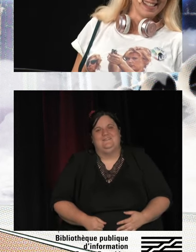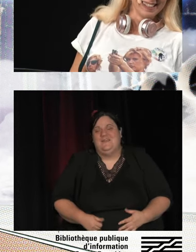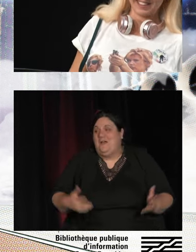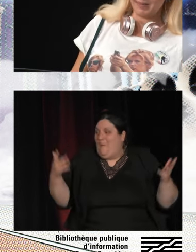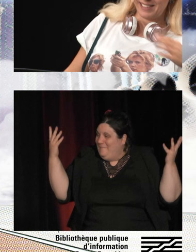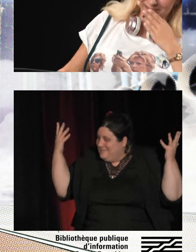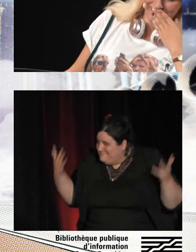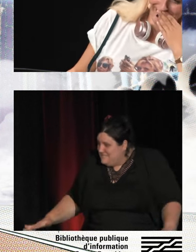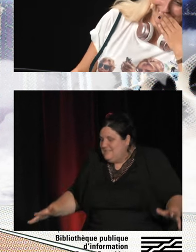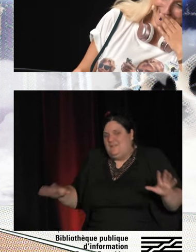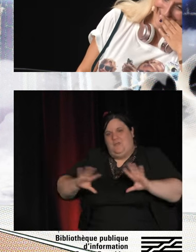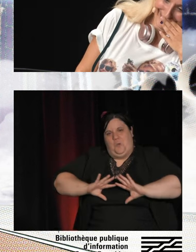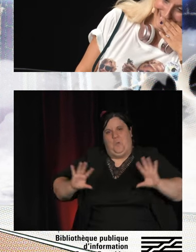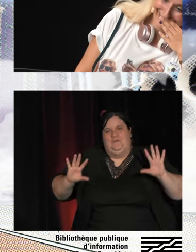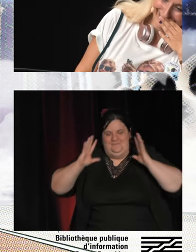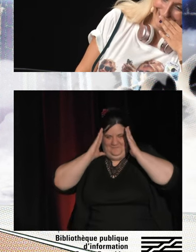On a fini! Non mais...